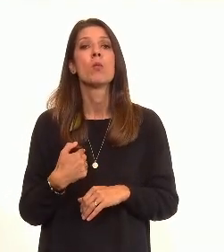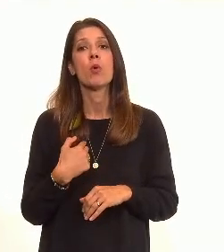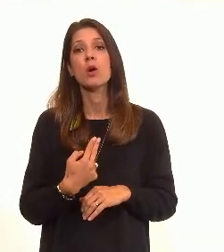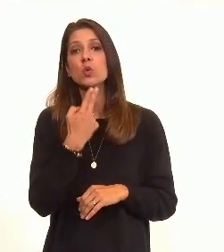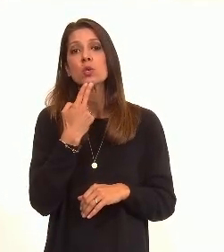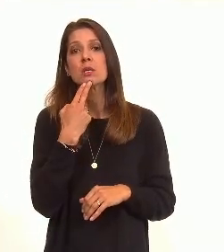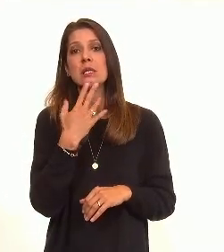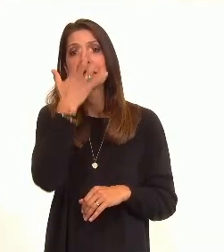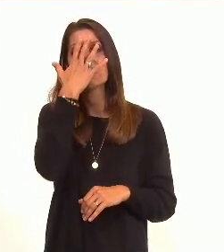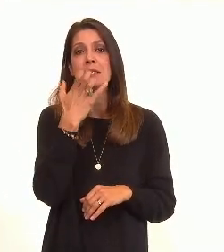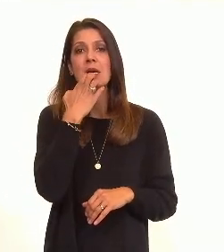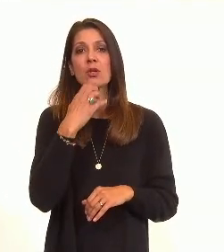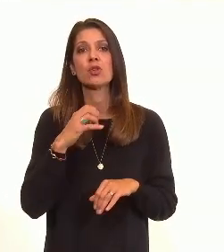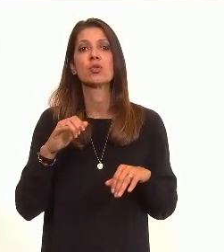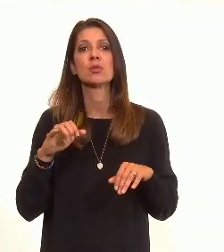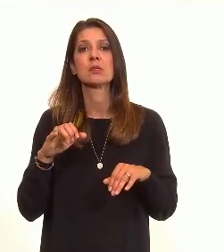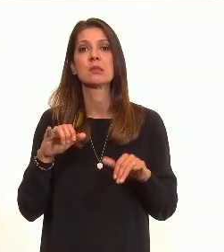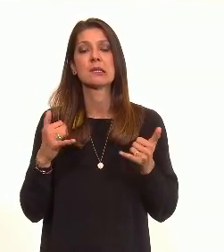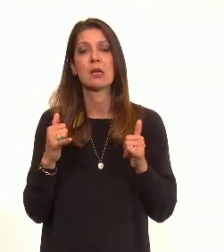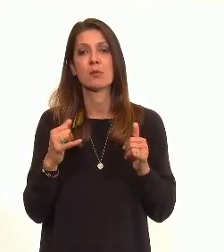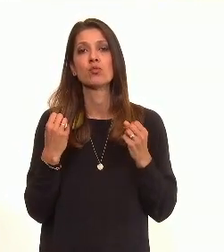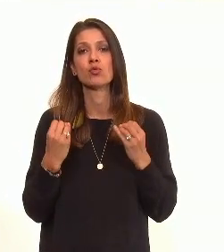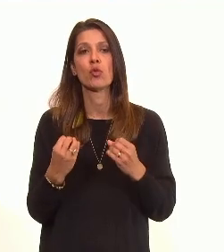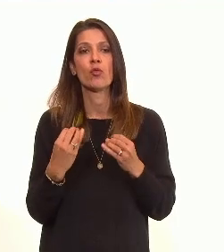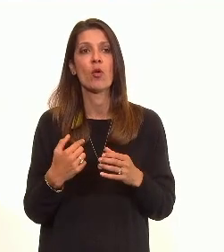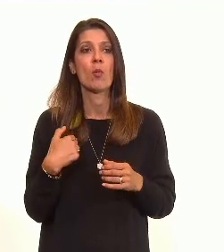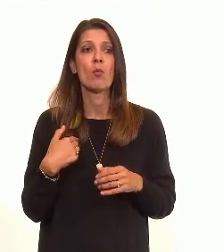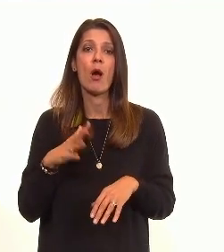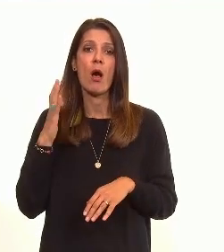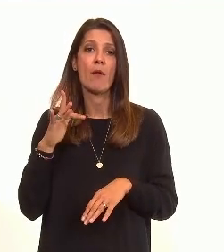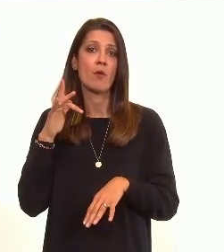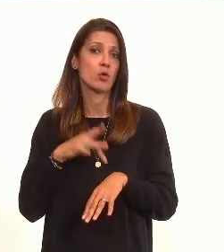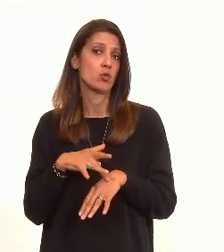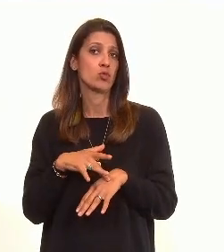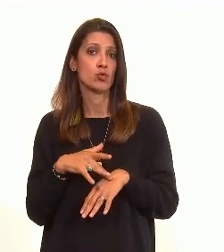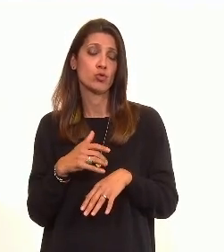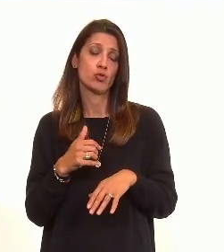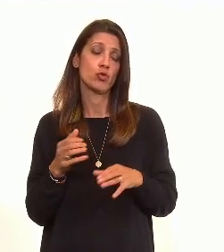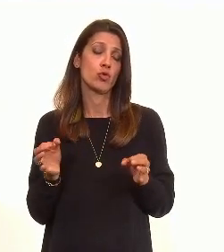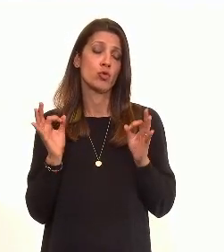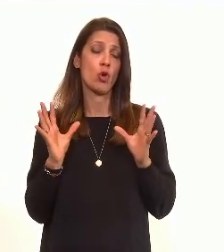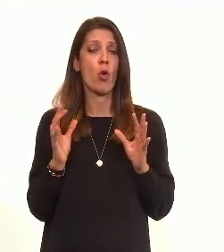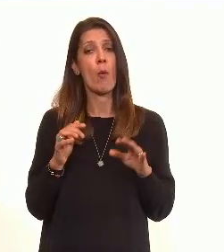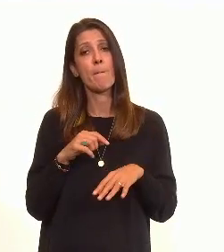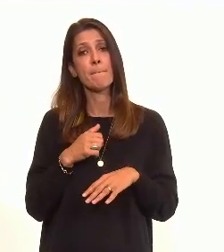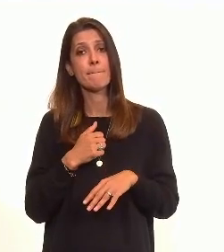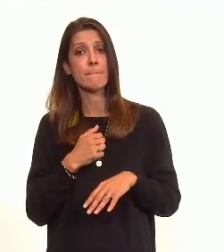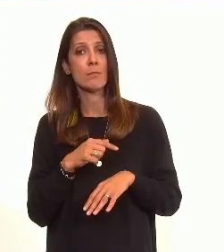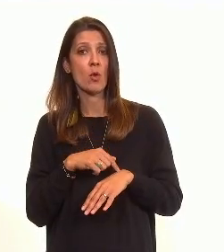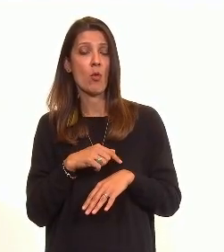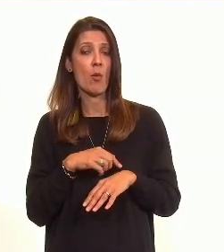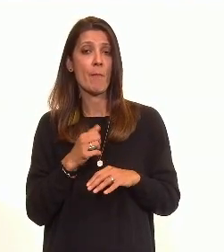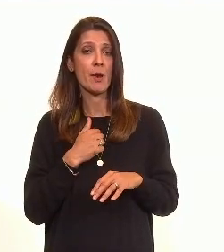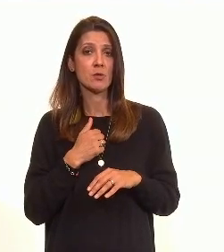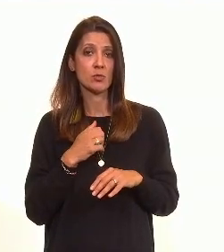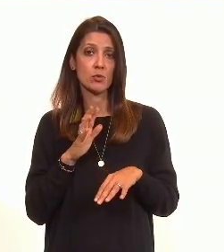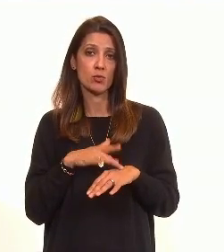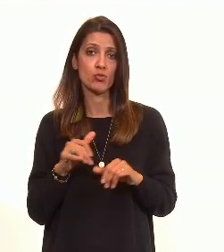Et alors, comment est-ce que on voit bien donc là, le fait que c'est très documenté, donc on a beaucoup d'informations. Comment, Clément, vous